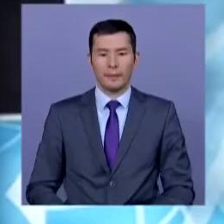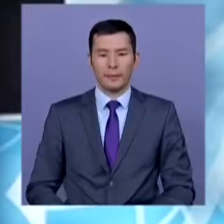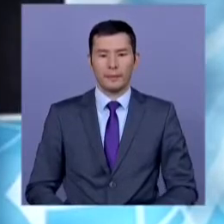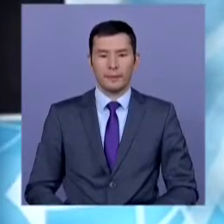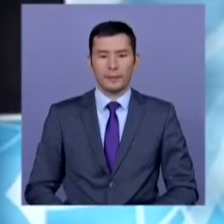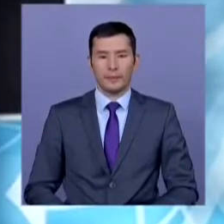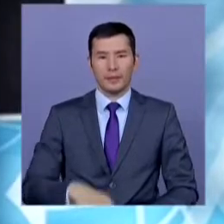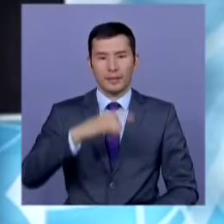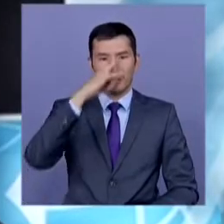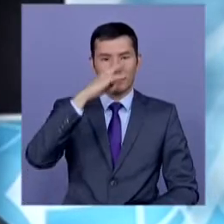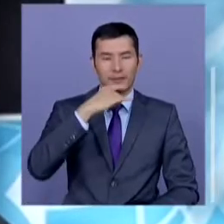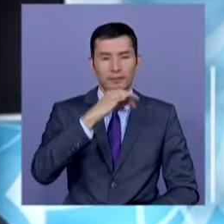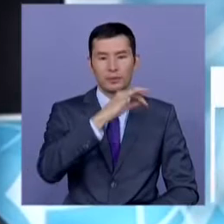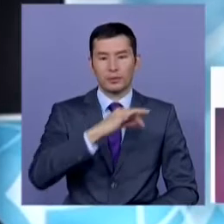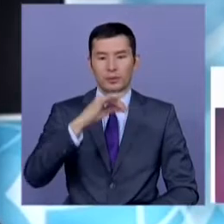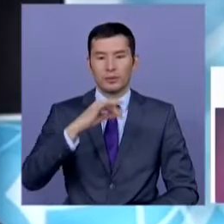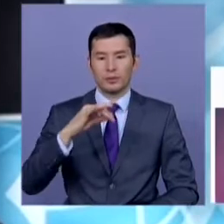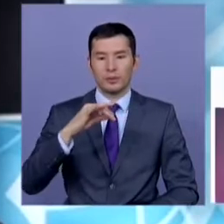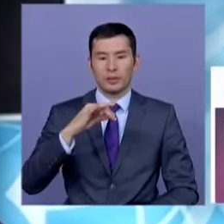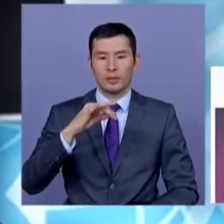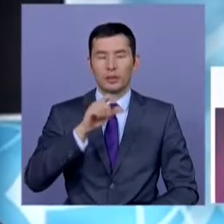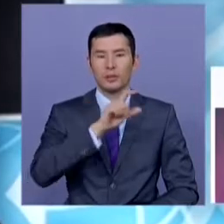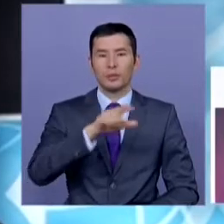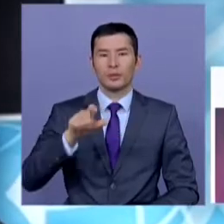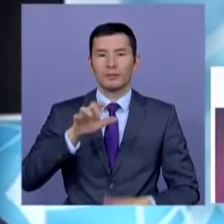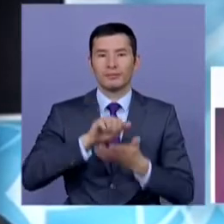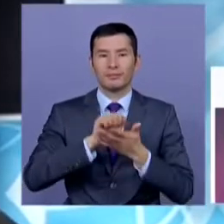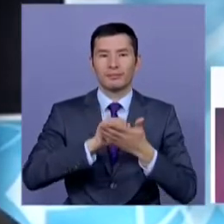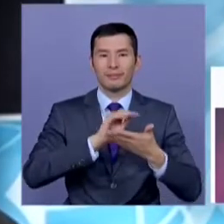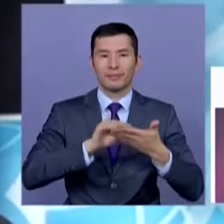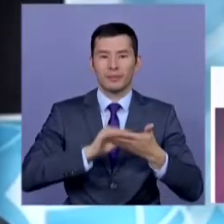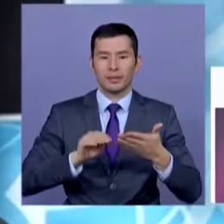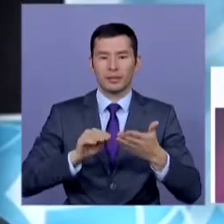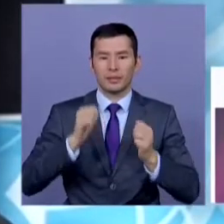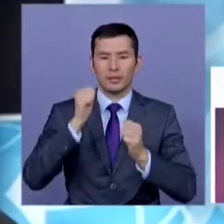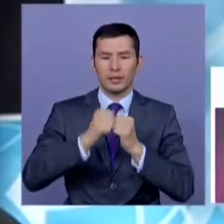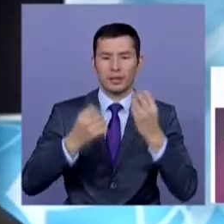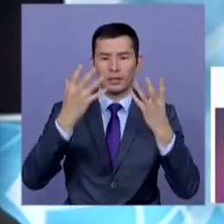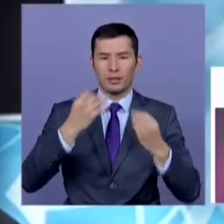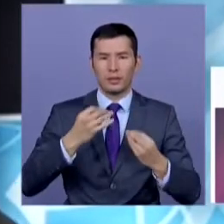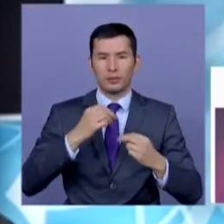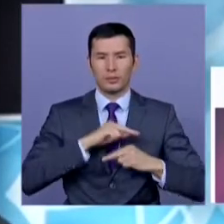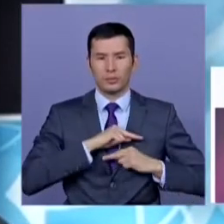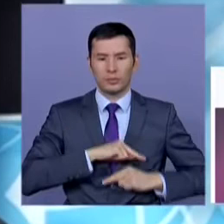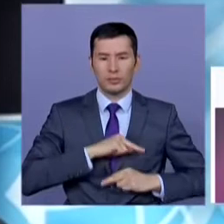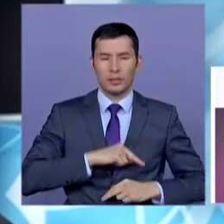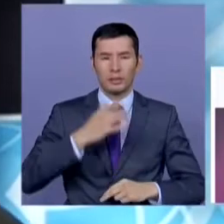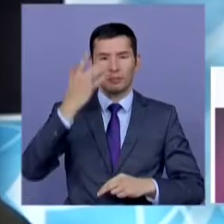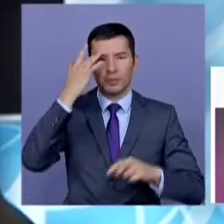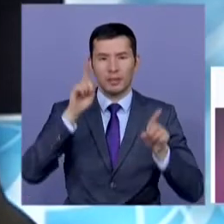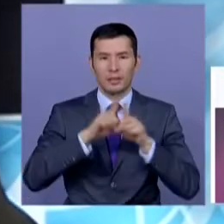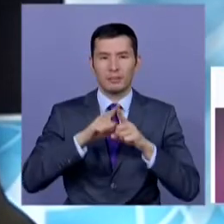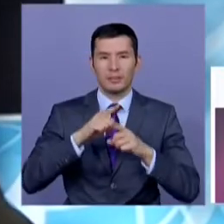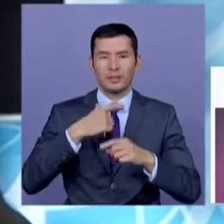Қазақ әдебиетінде қазақ жазушыларының бел ортасында күнделікті жұмыс істеу Бальзак сияқты